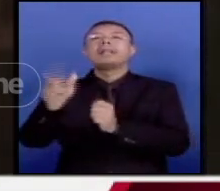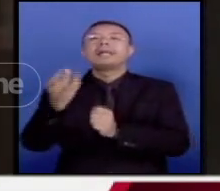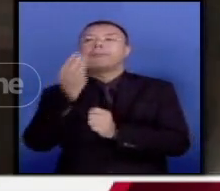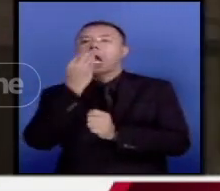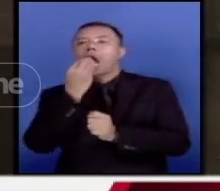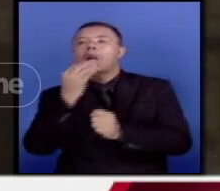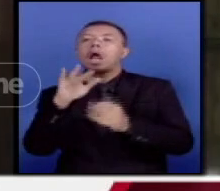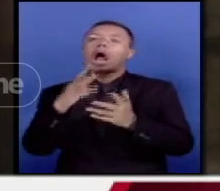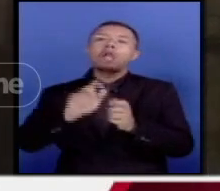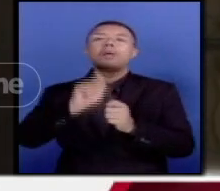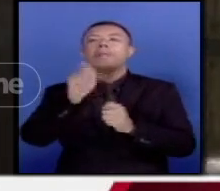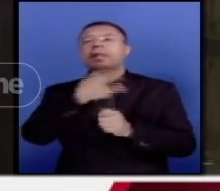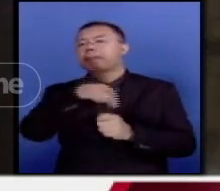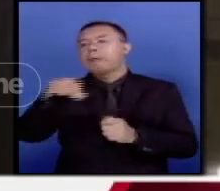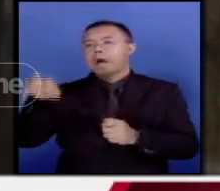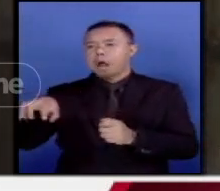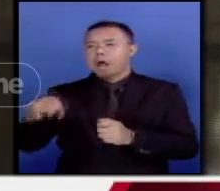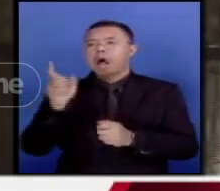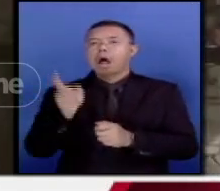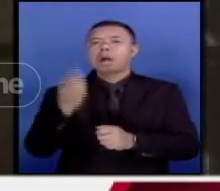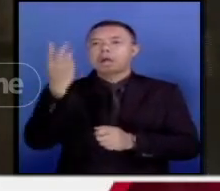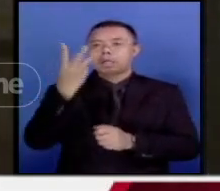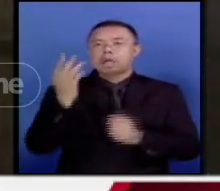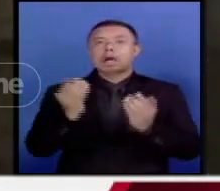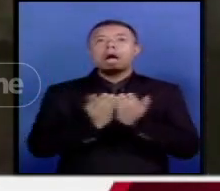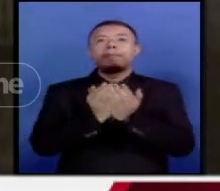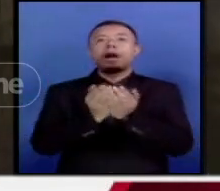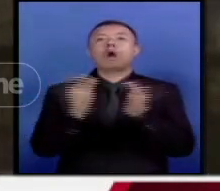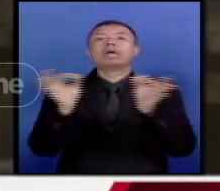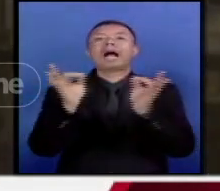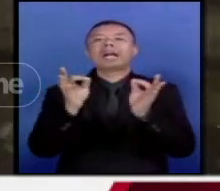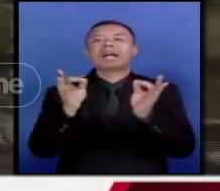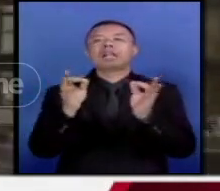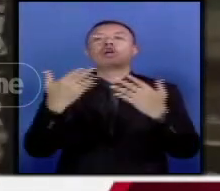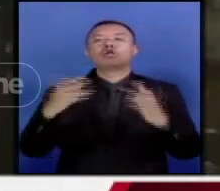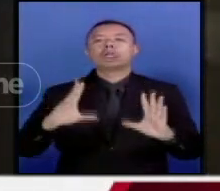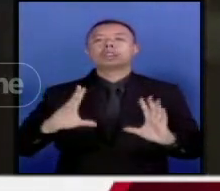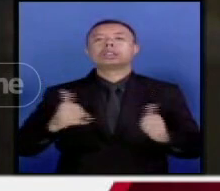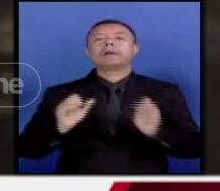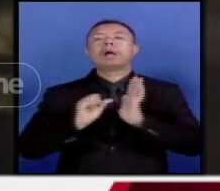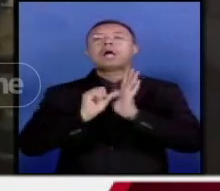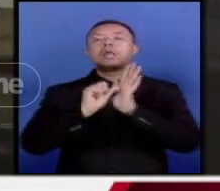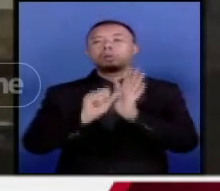pokok ada tiga perahu karet milik DPD yang disiapkan